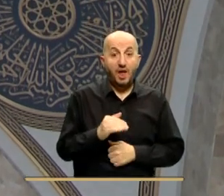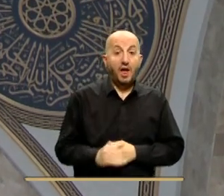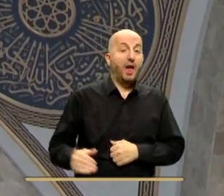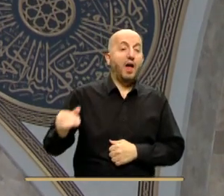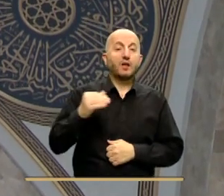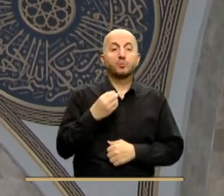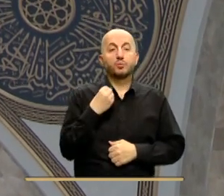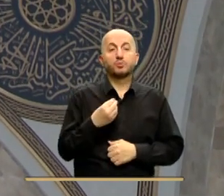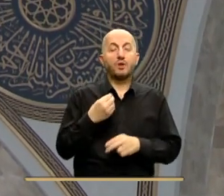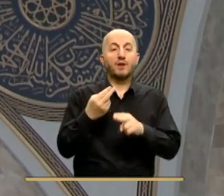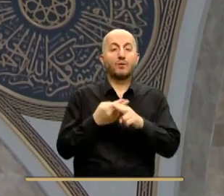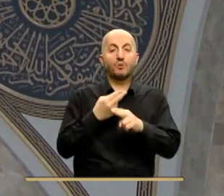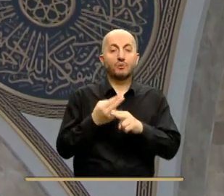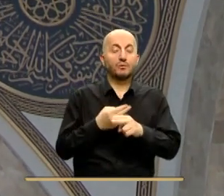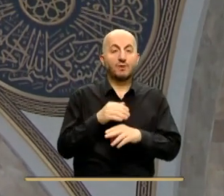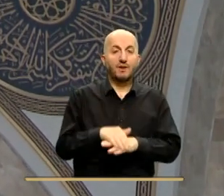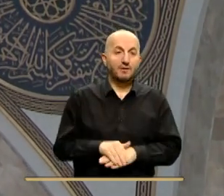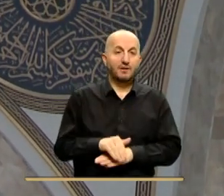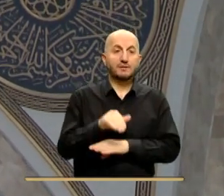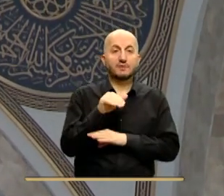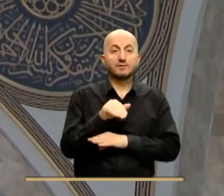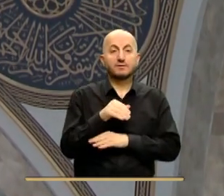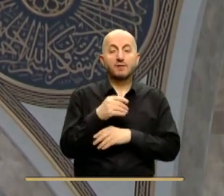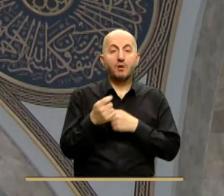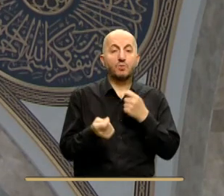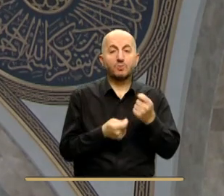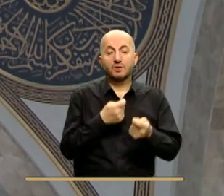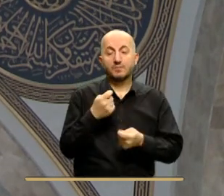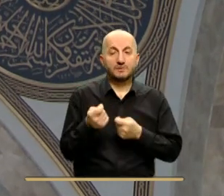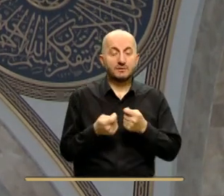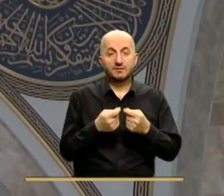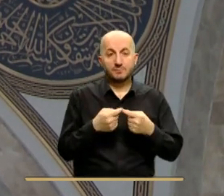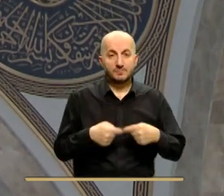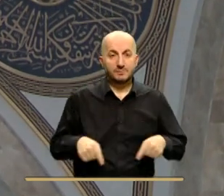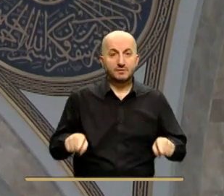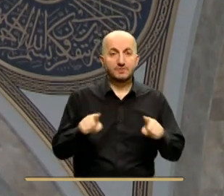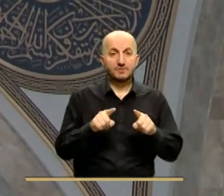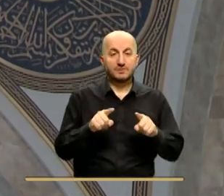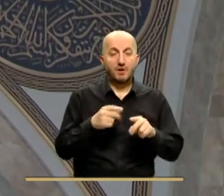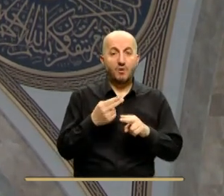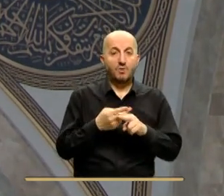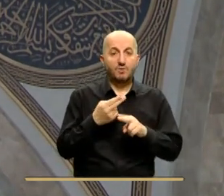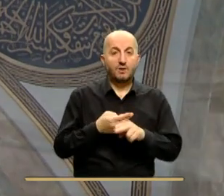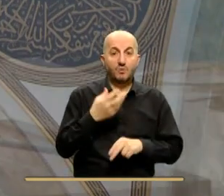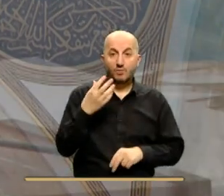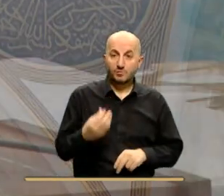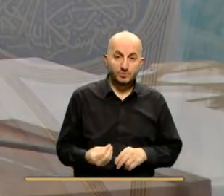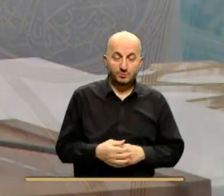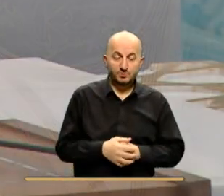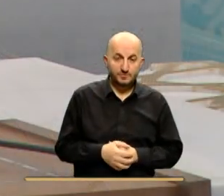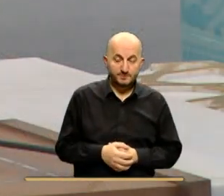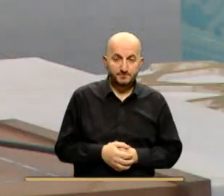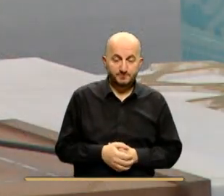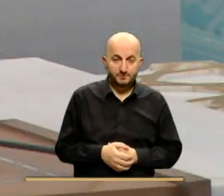güzel örnekliğiyle, hayatında uygulamasıyla bize örnek olmuştur.